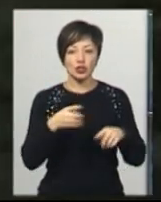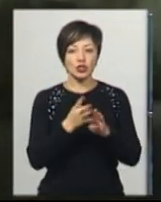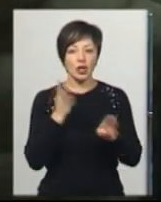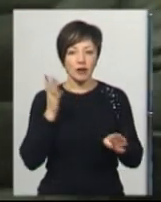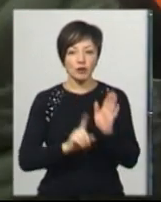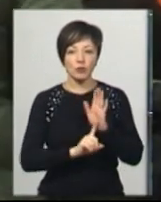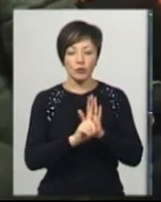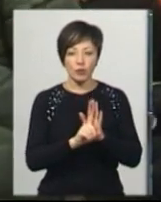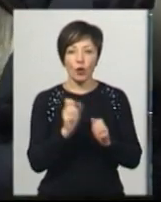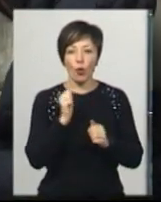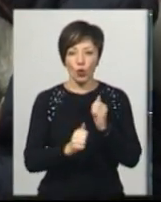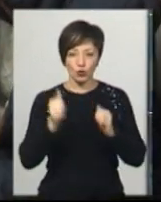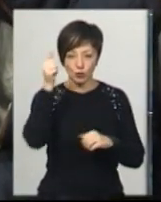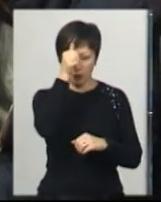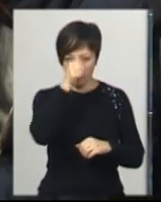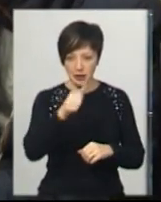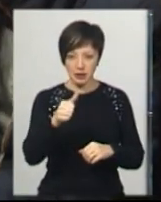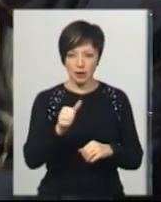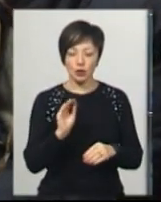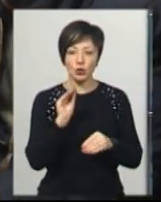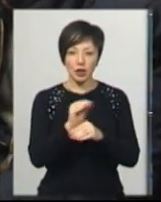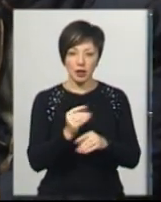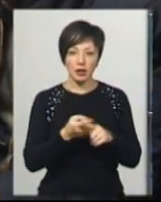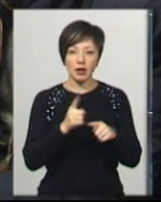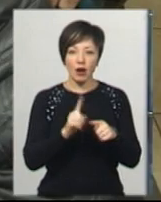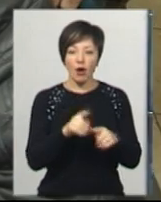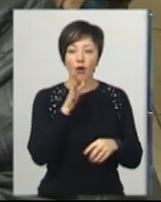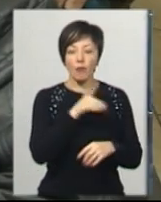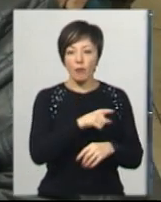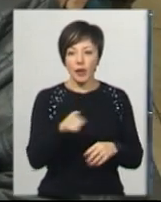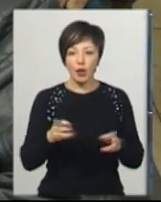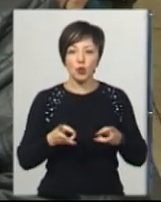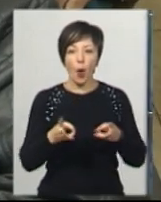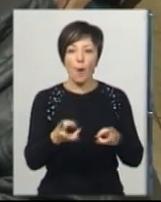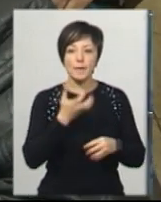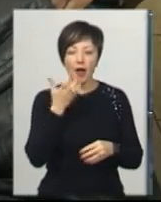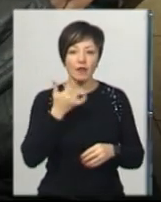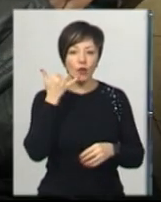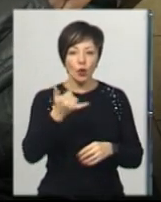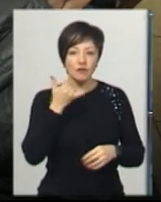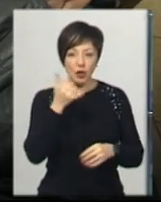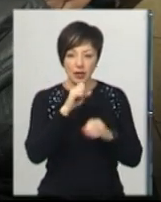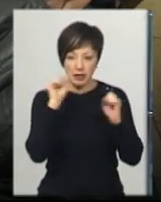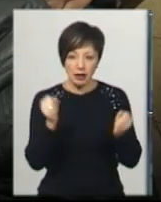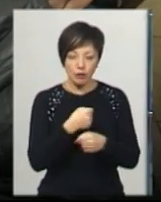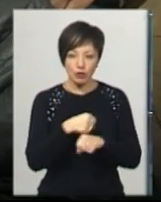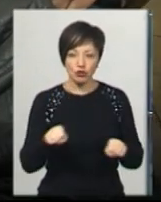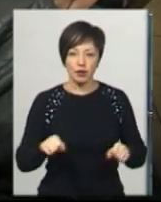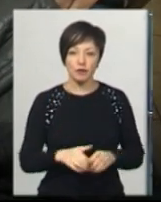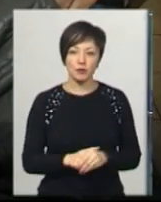відбуваються на початку кожного місяця. Додає, особливо опалюваний період. А дозвонитися взагалі